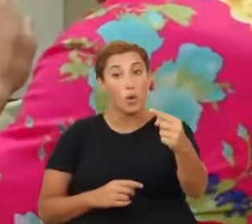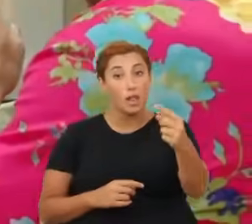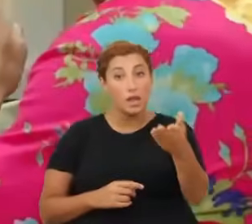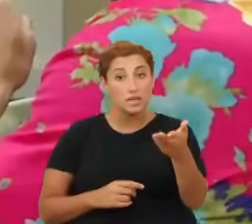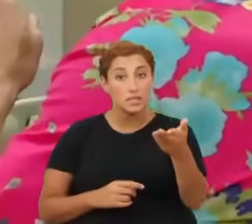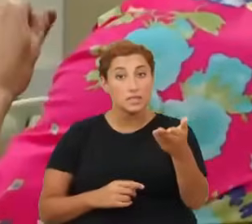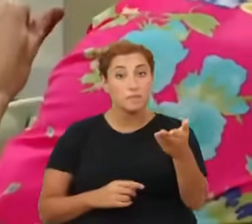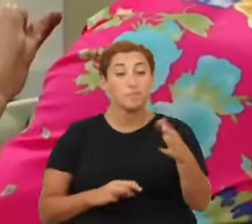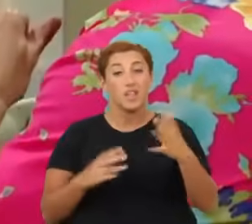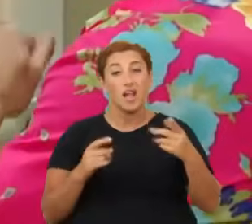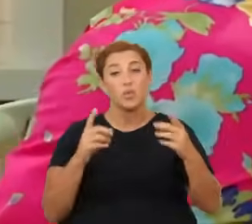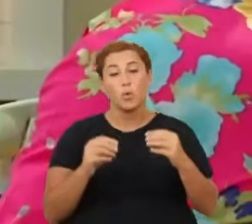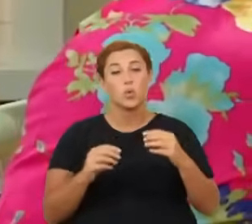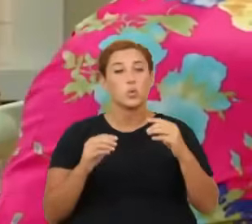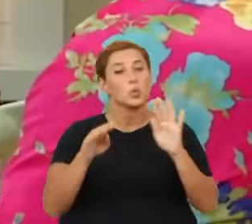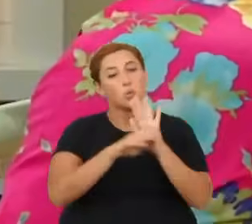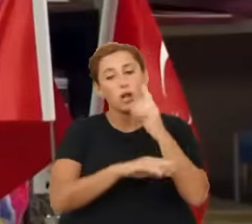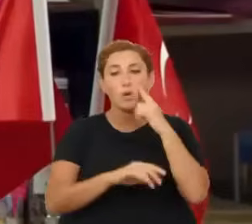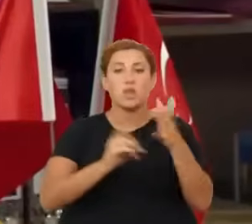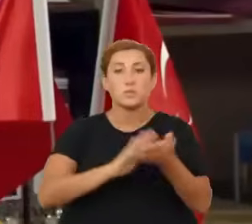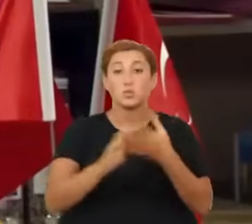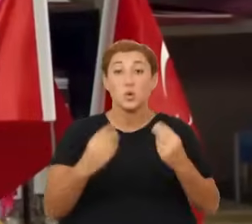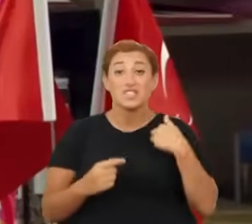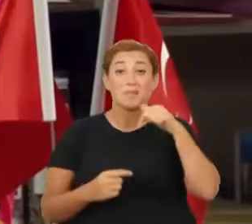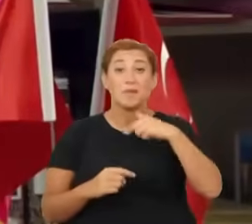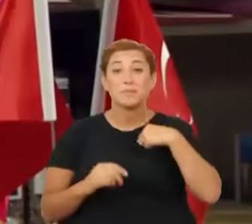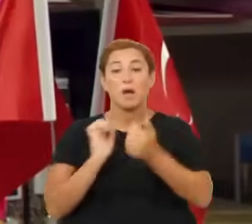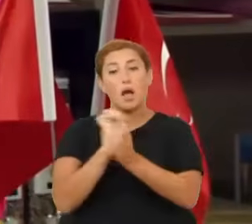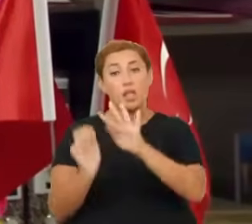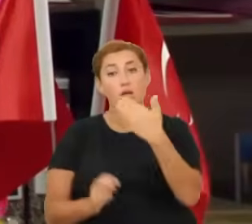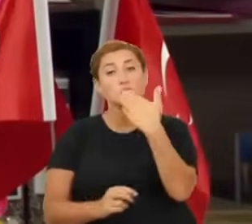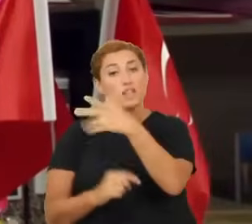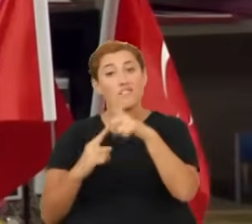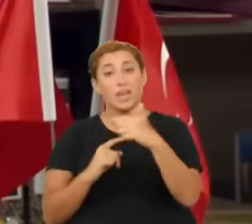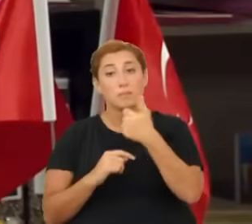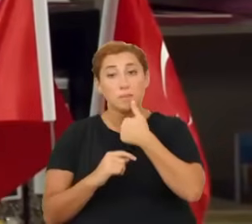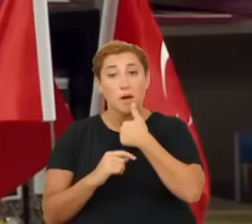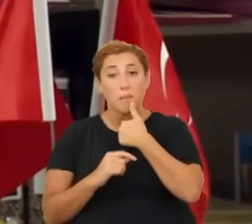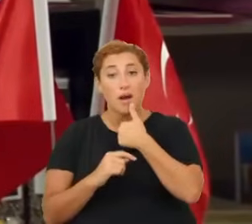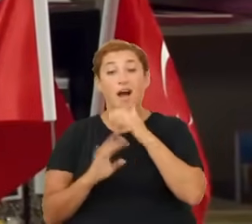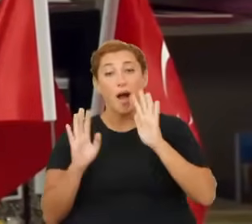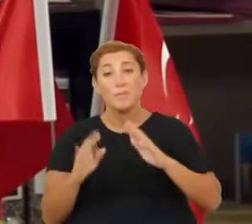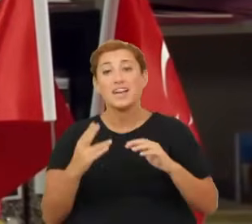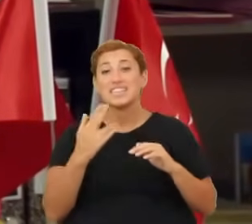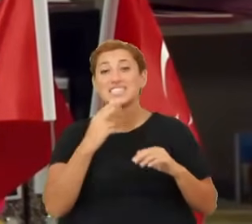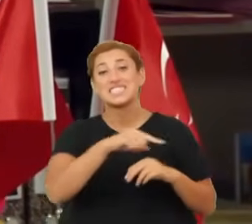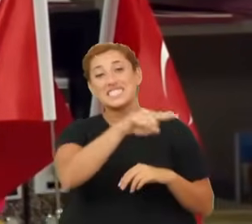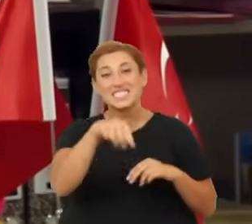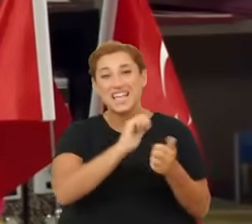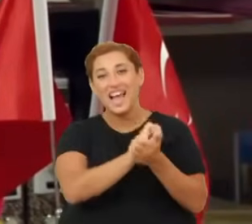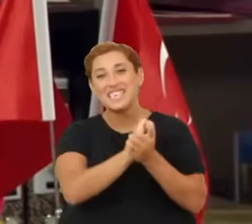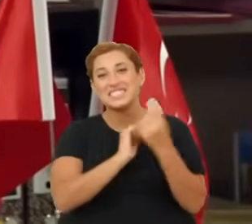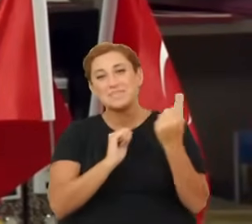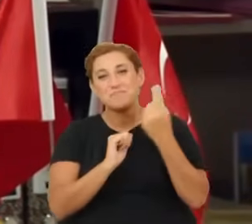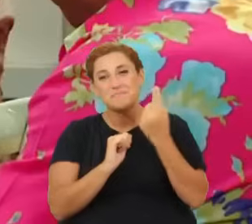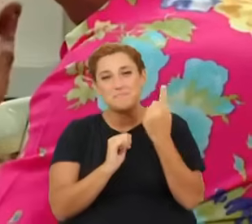İşte yani usulüne göre her şey hallolur. İşte ben bizimkilere söyledim Fehmi baba. Ama kızınkilerde bir